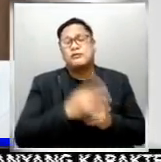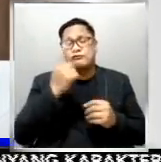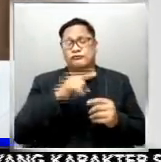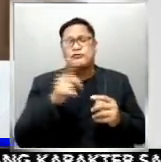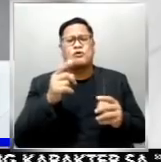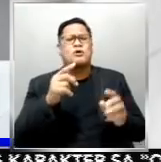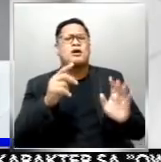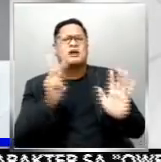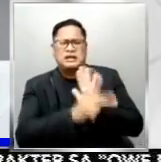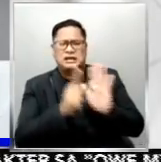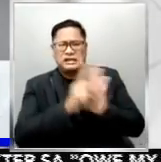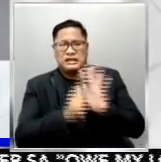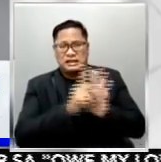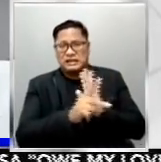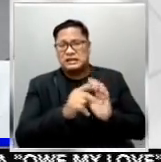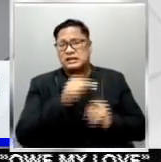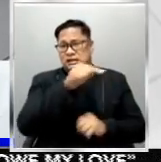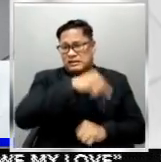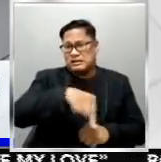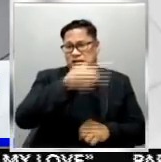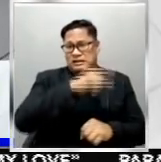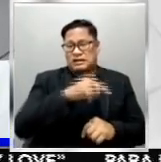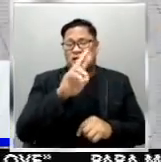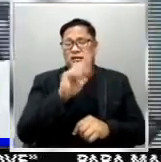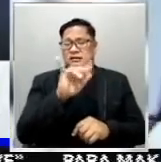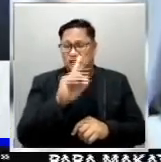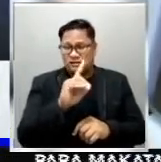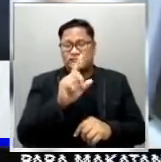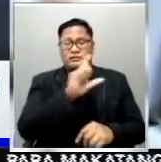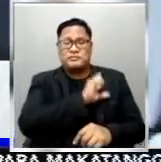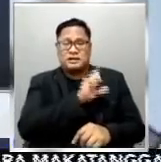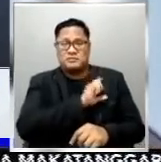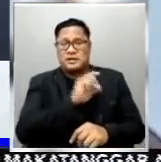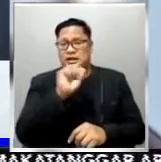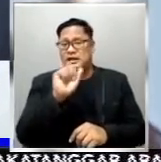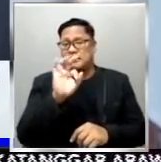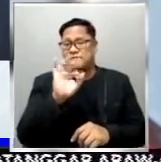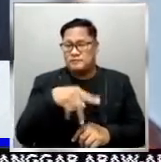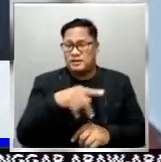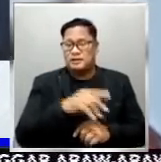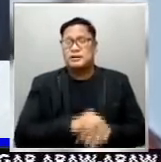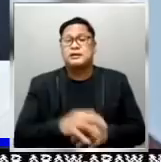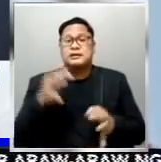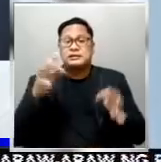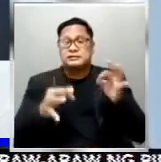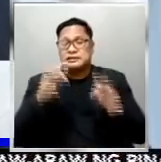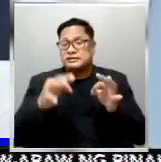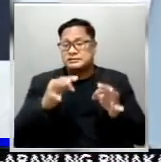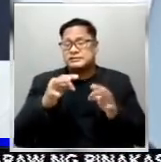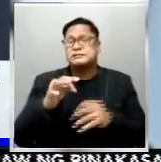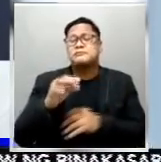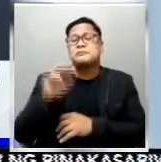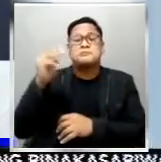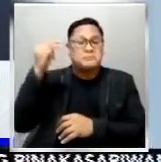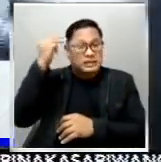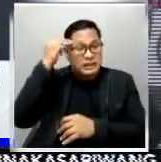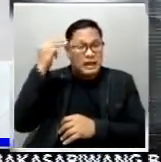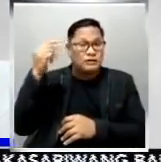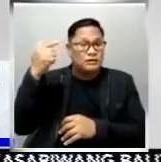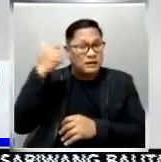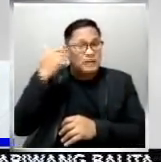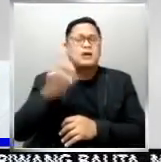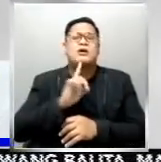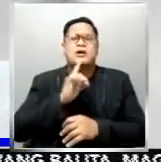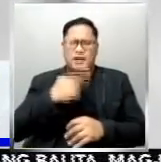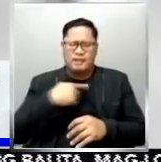mga subject ng raid ng PNP at AFP. Si Justice Secretary Menardo Guevara nangakong magsasagawa ng investigasyon